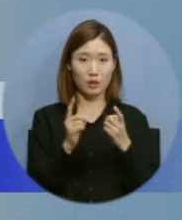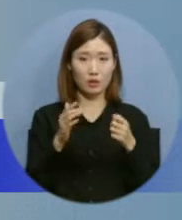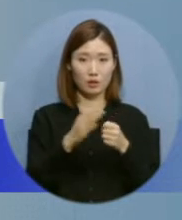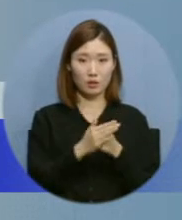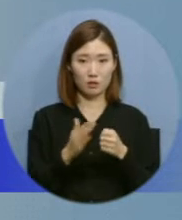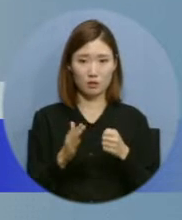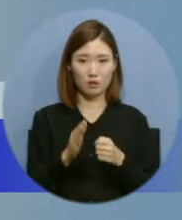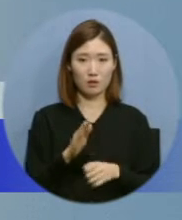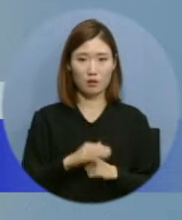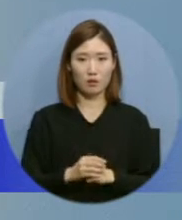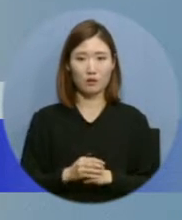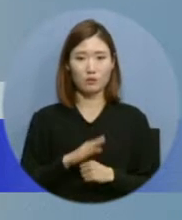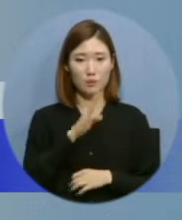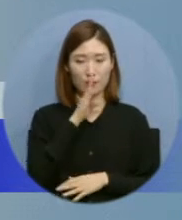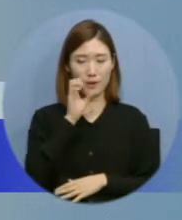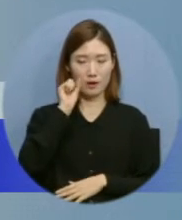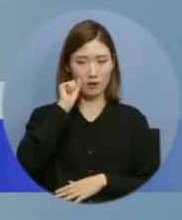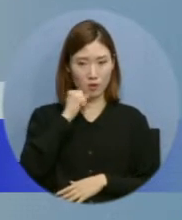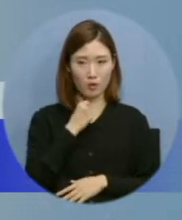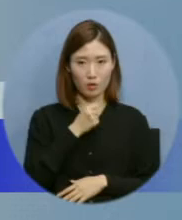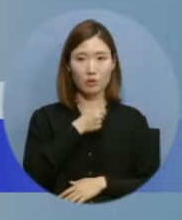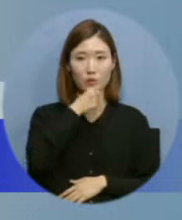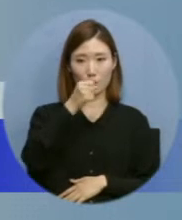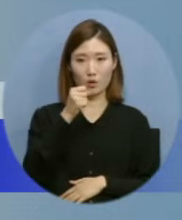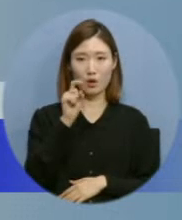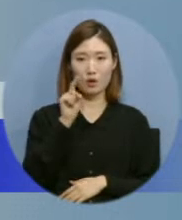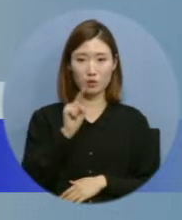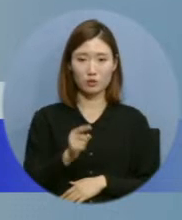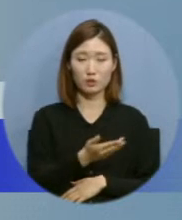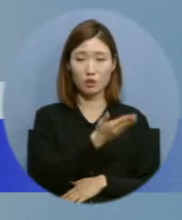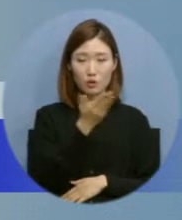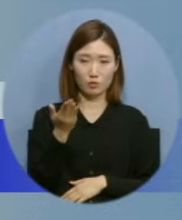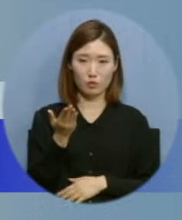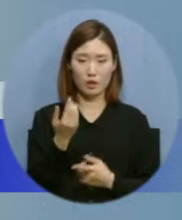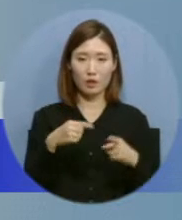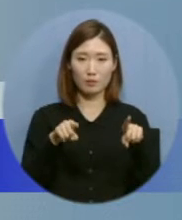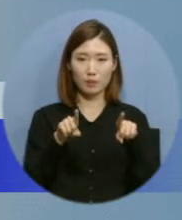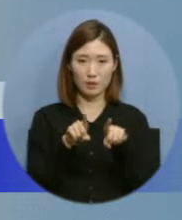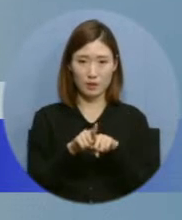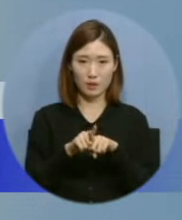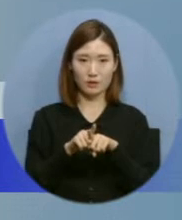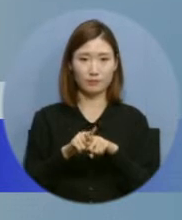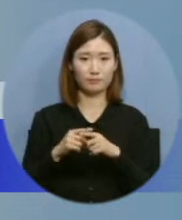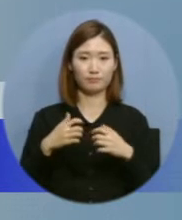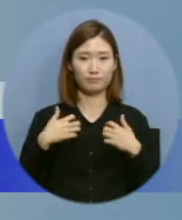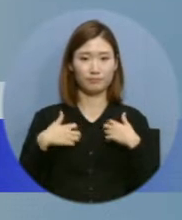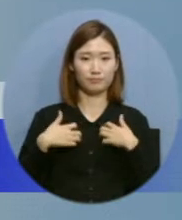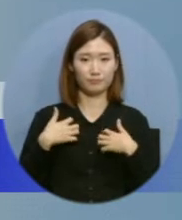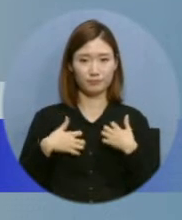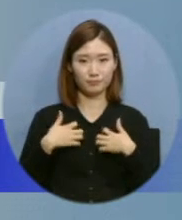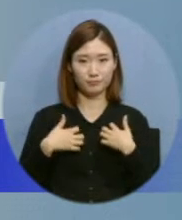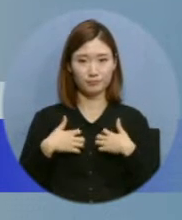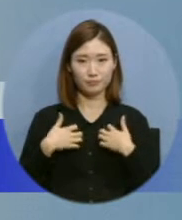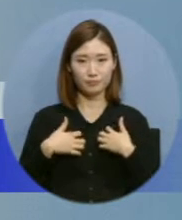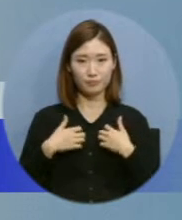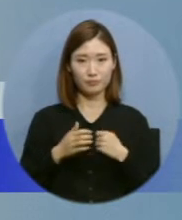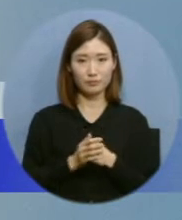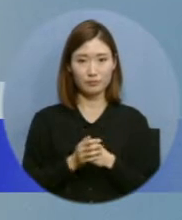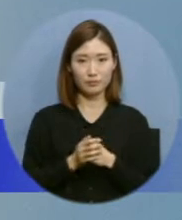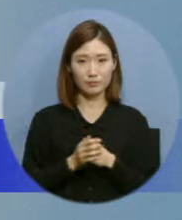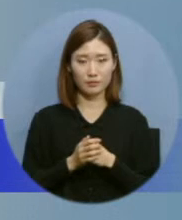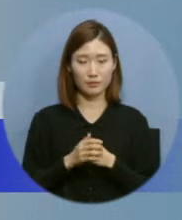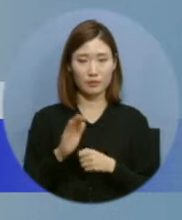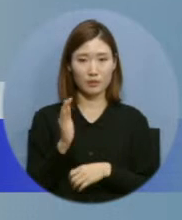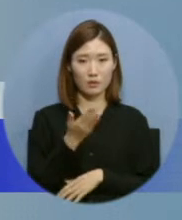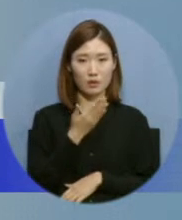전했기 때문에 참으로 어렵게 통과됐다 하는 것을 여러분과 함께 기뻐할